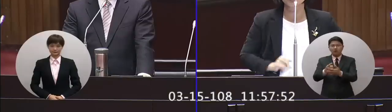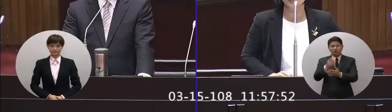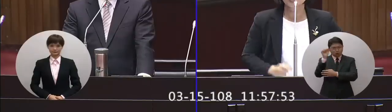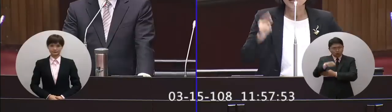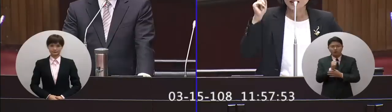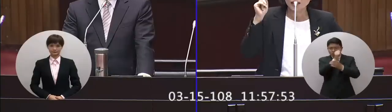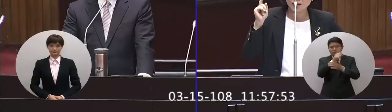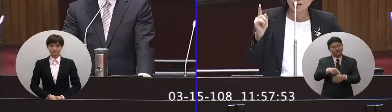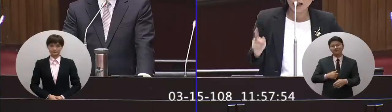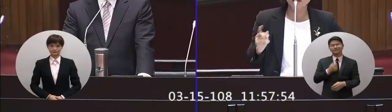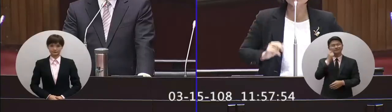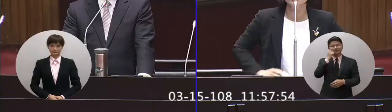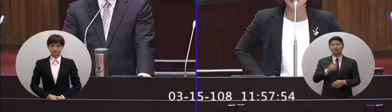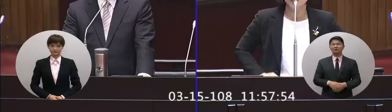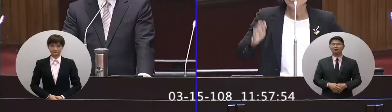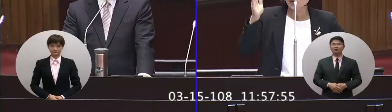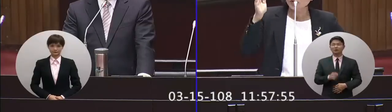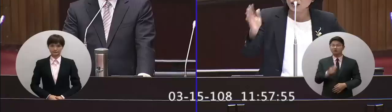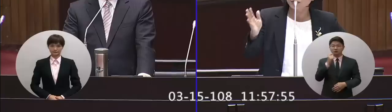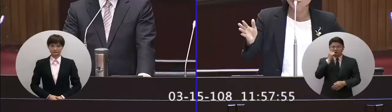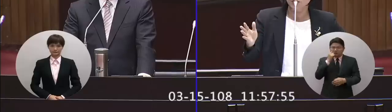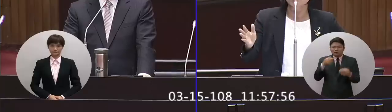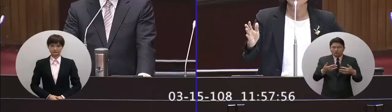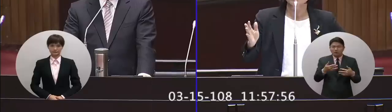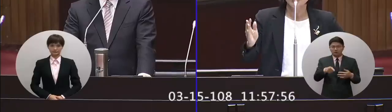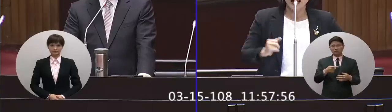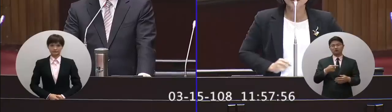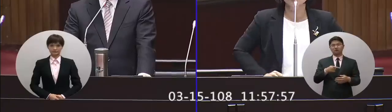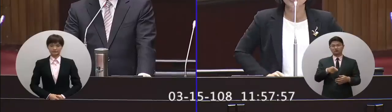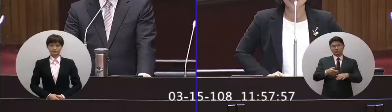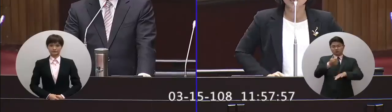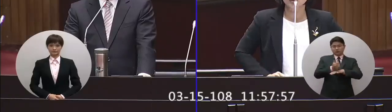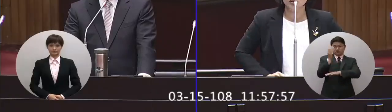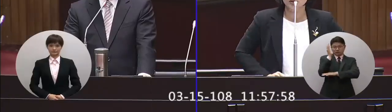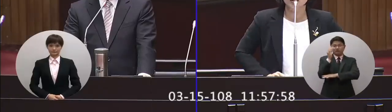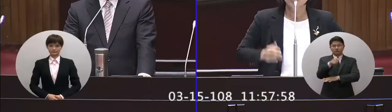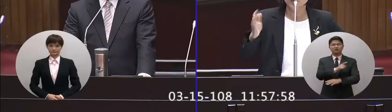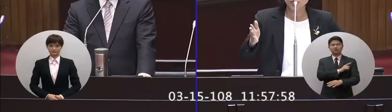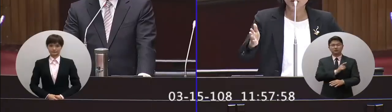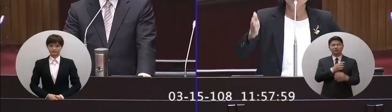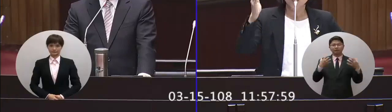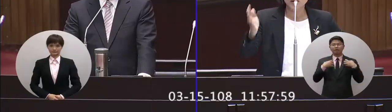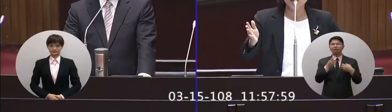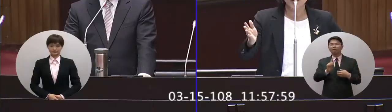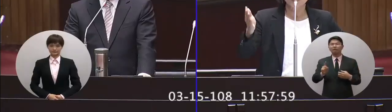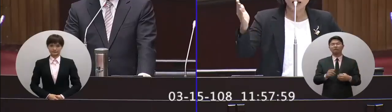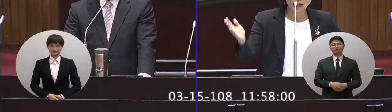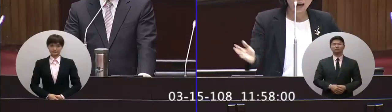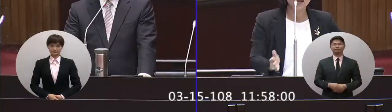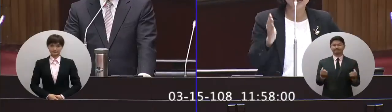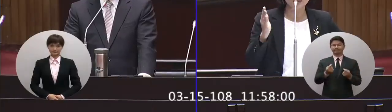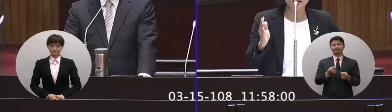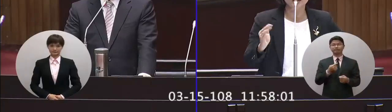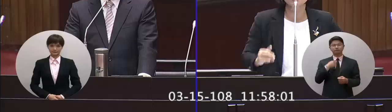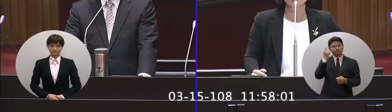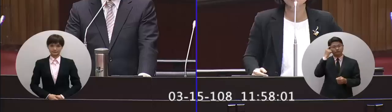白讲非常困难。但是在这个难度之下，作为政府，他还是有应该要做的事情。比如说，我认为要